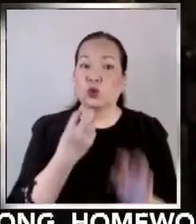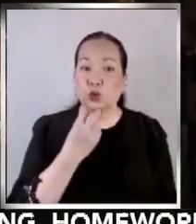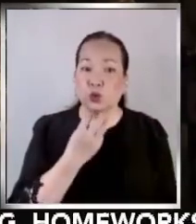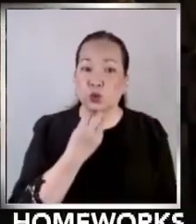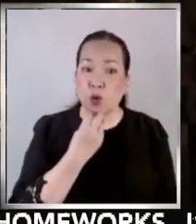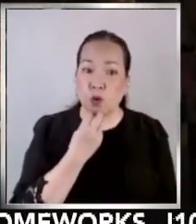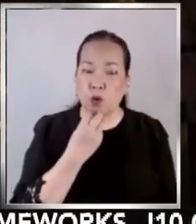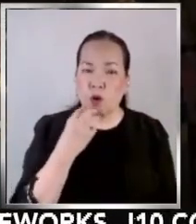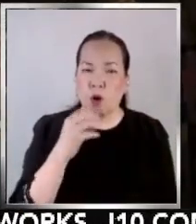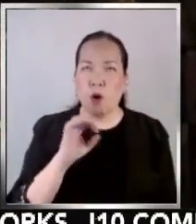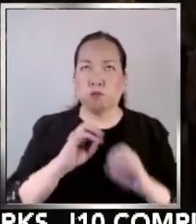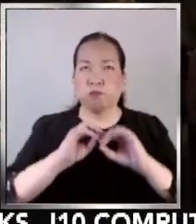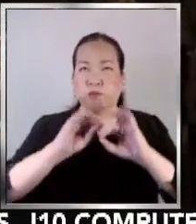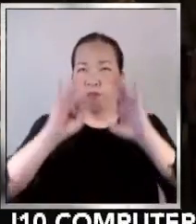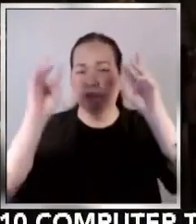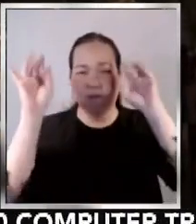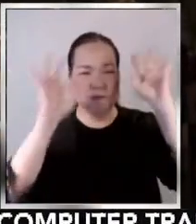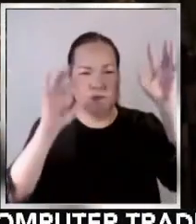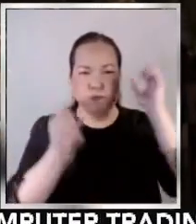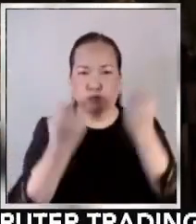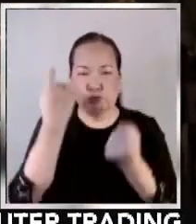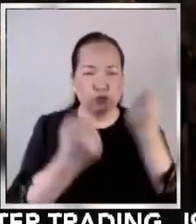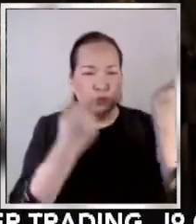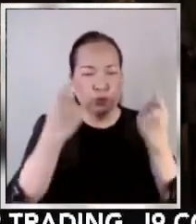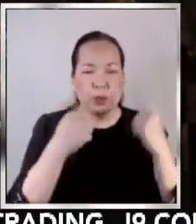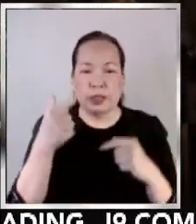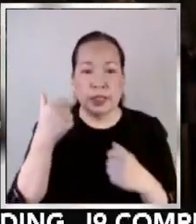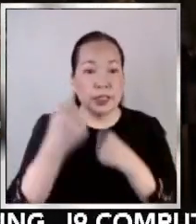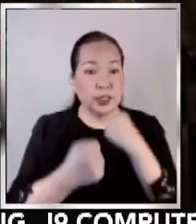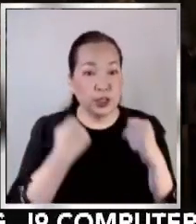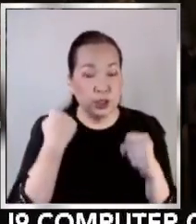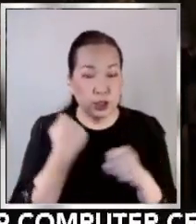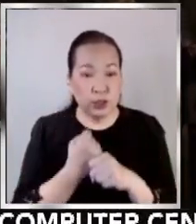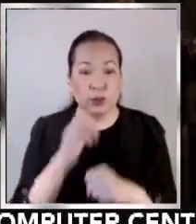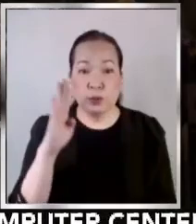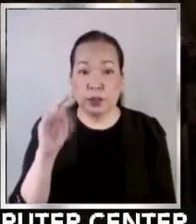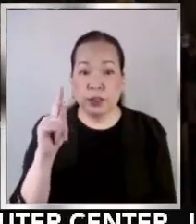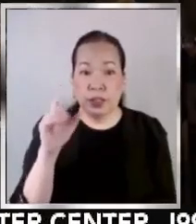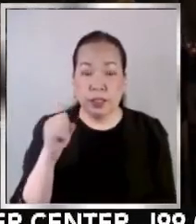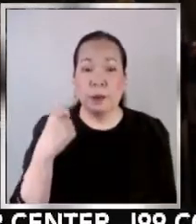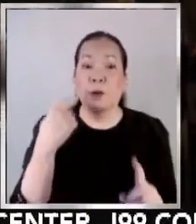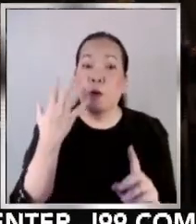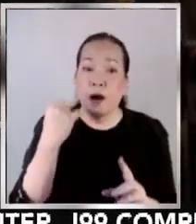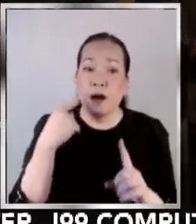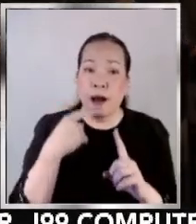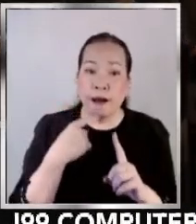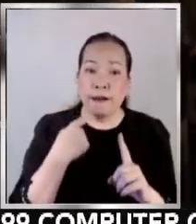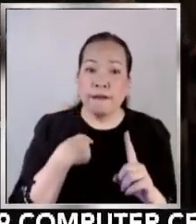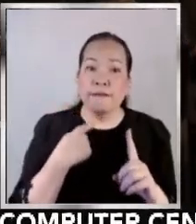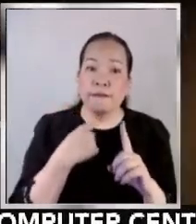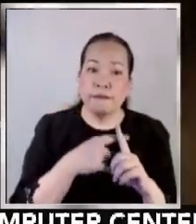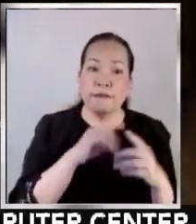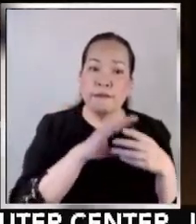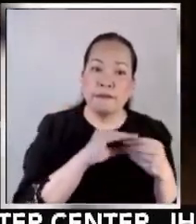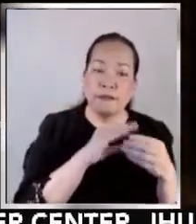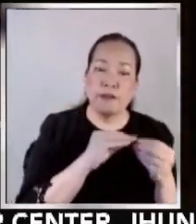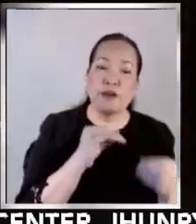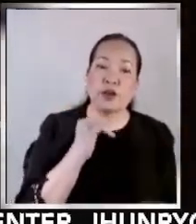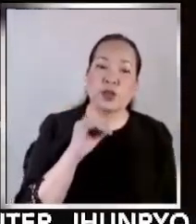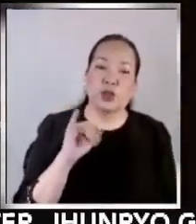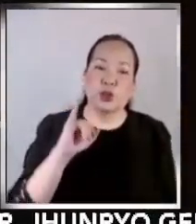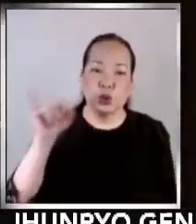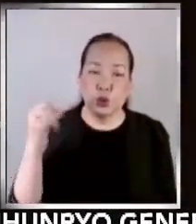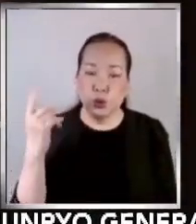10th anniversary ng BTS. Extra special yan dahil sa narration ng BTS MACD na si Jungkook at BTS songs